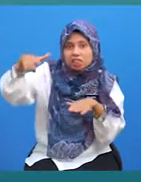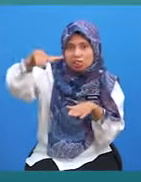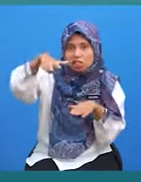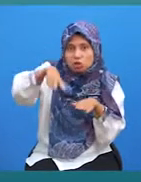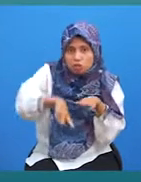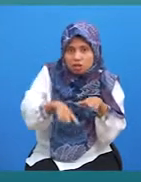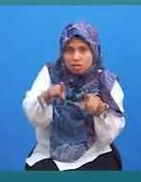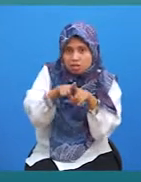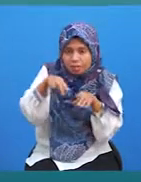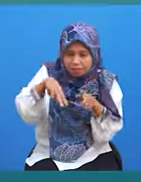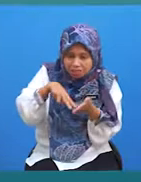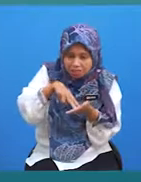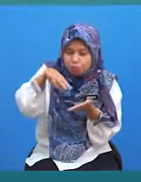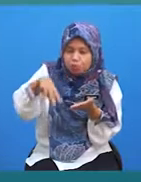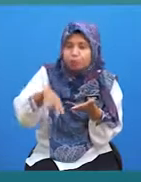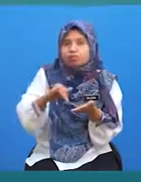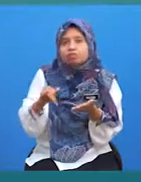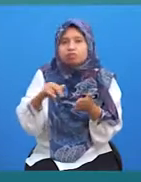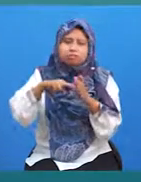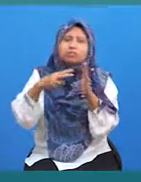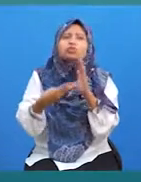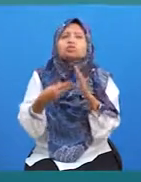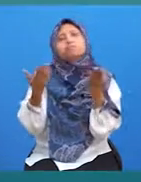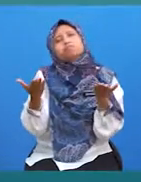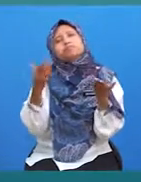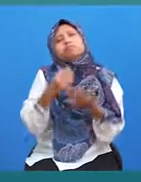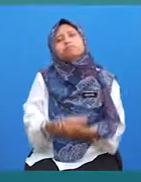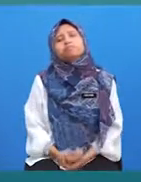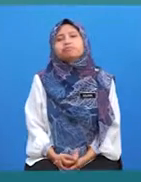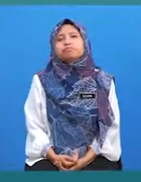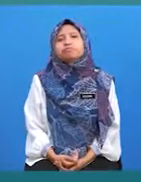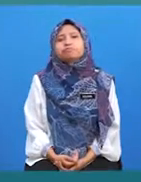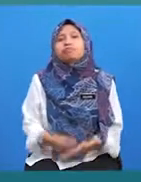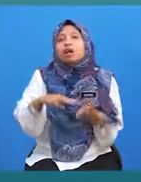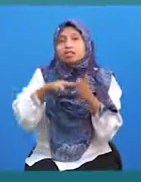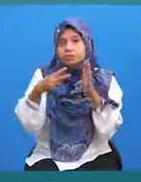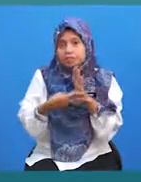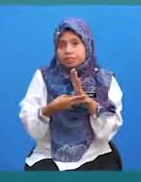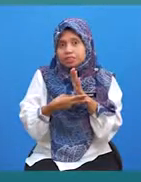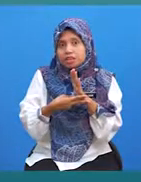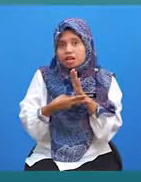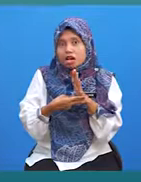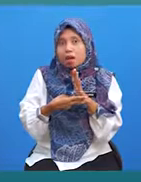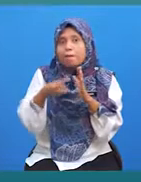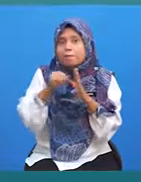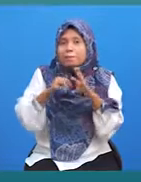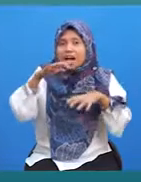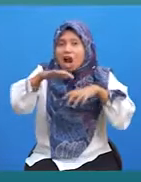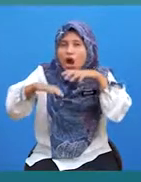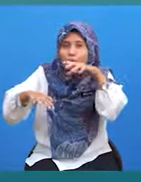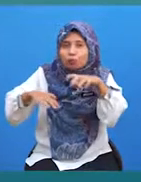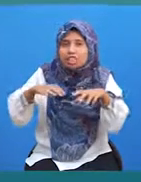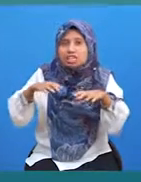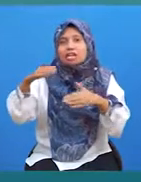dituruni. Apakah maksud peribahasa tersebut? Maksudnya mengharungi